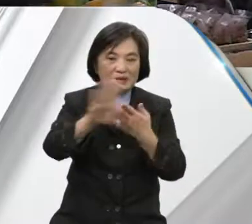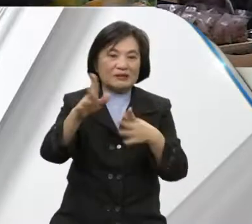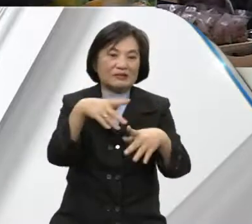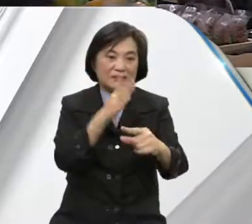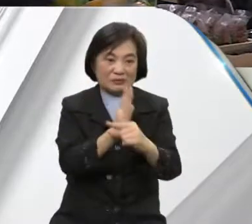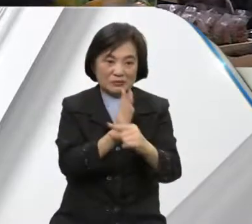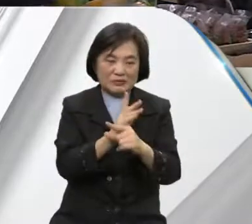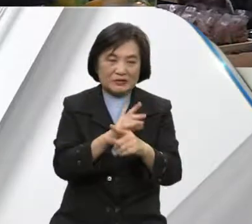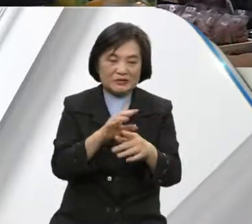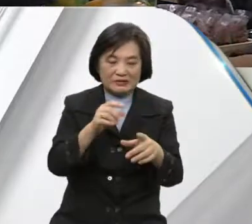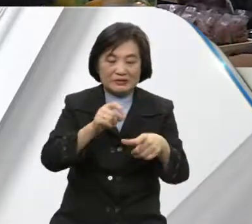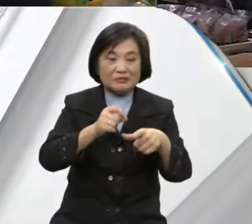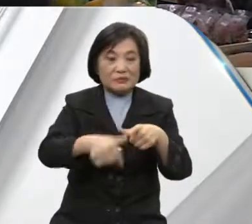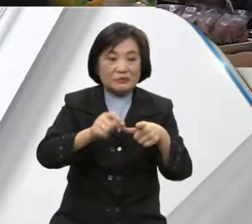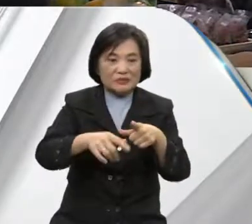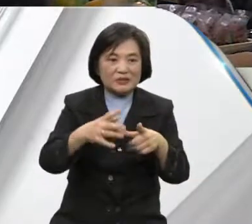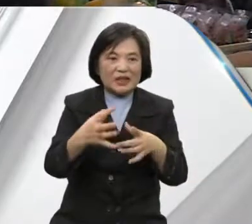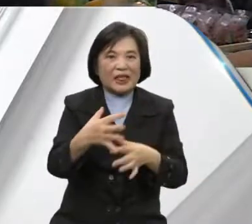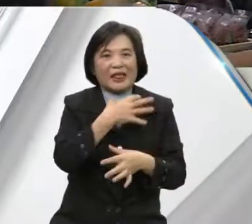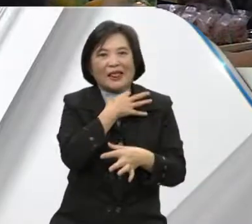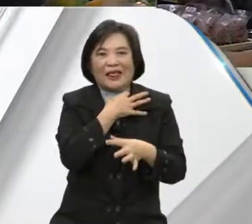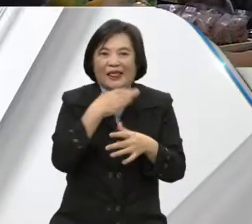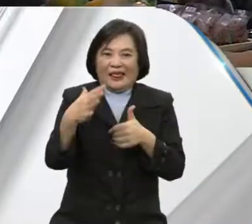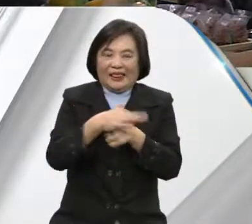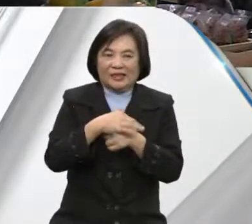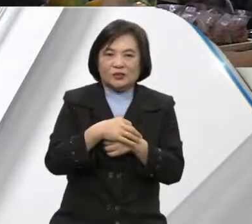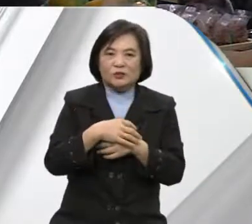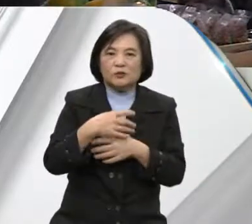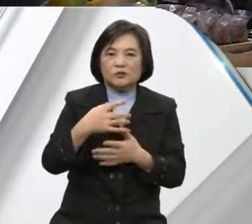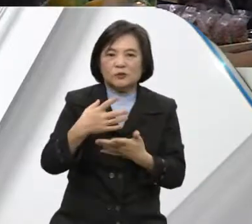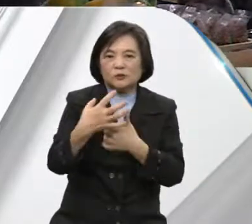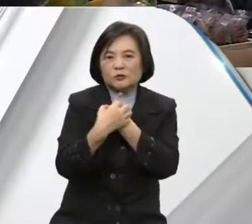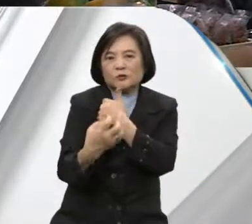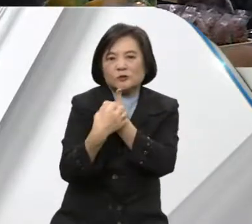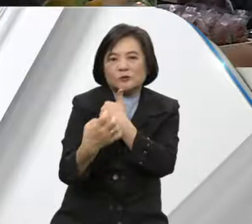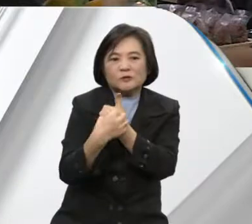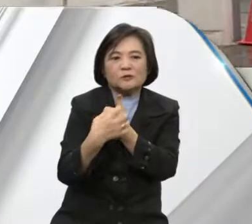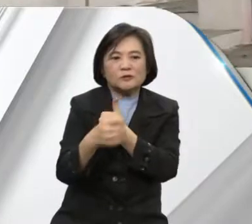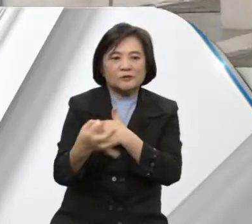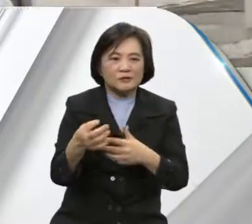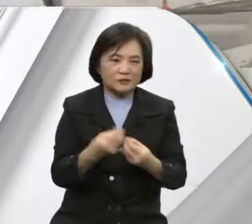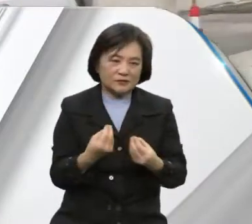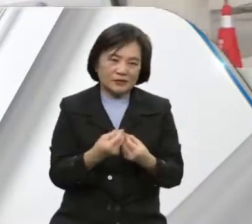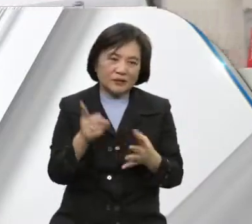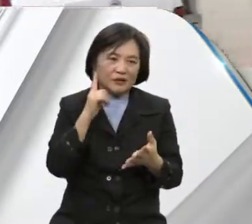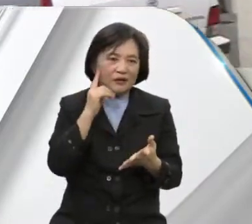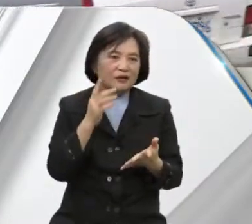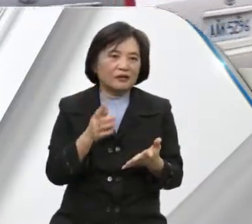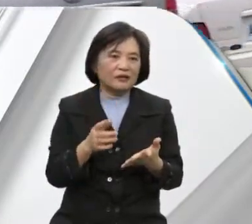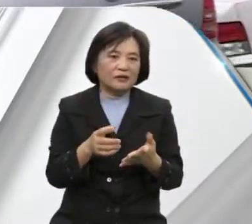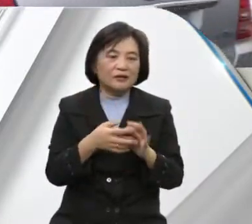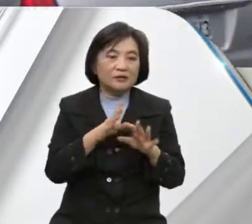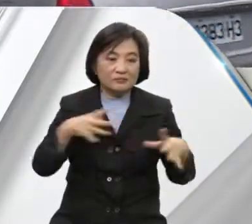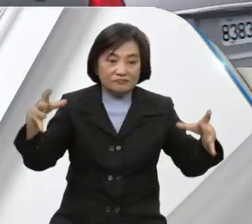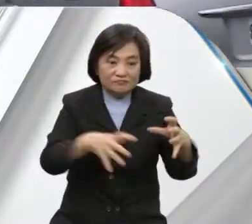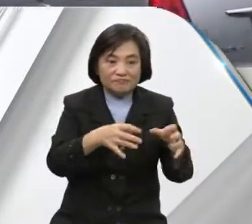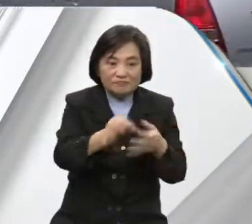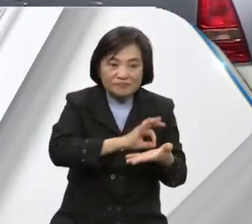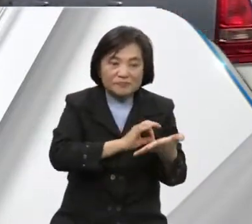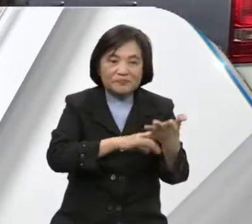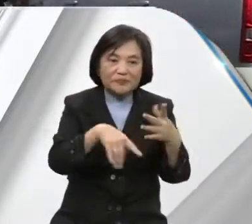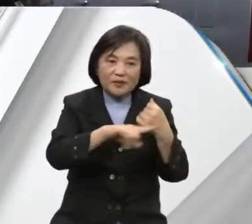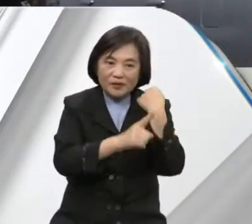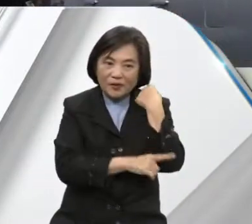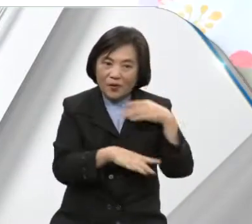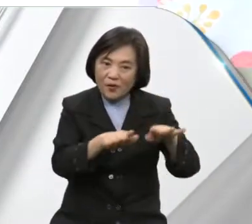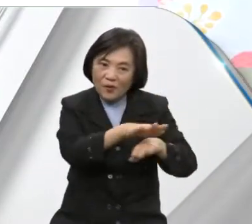啦？要人买就人买，唔人买就人吃得安啦。 除了食货运售以外，今天北平的南